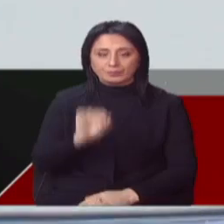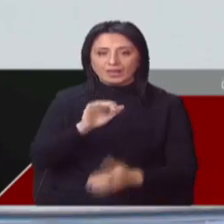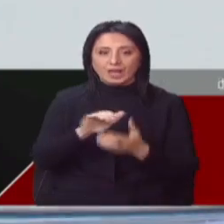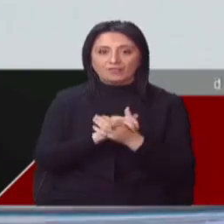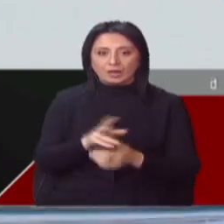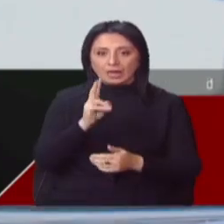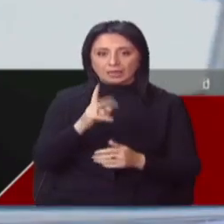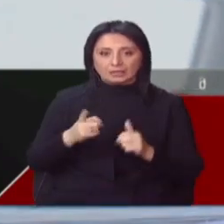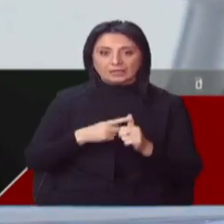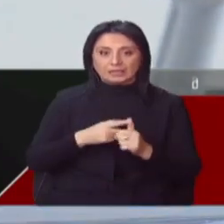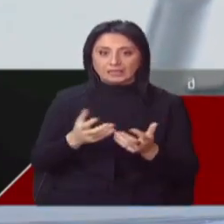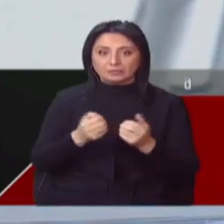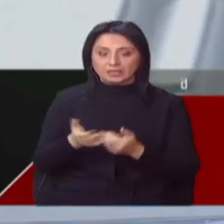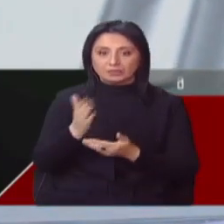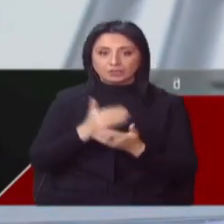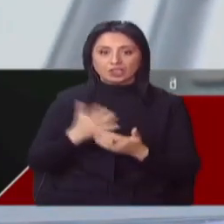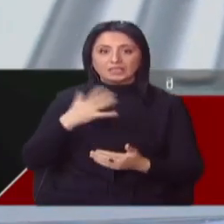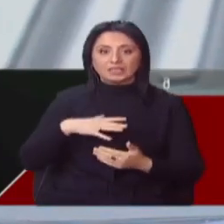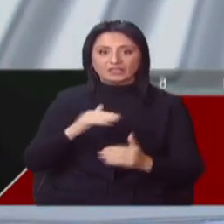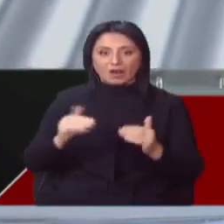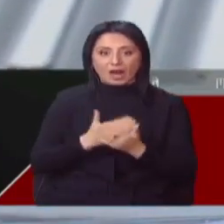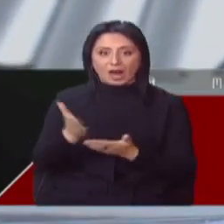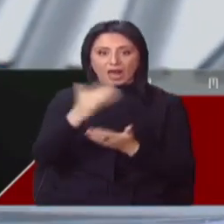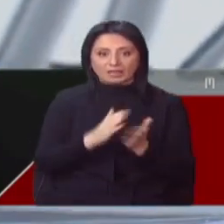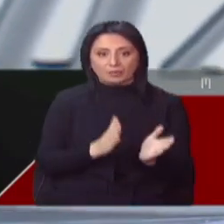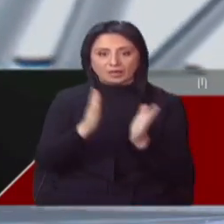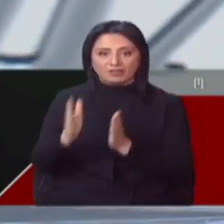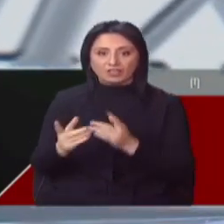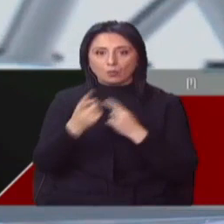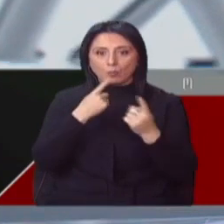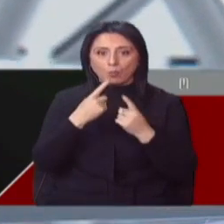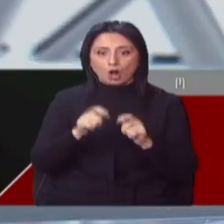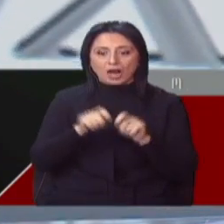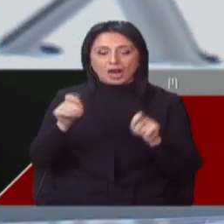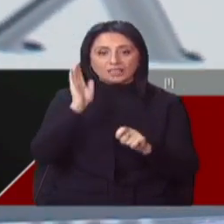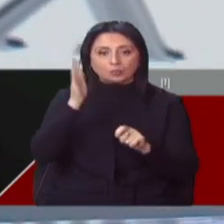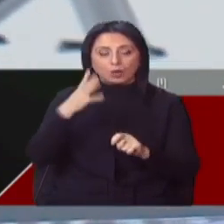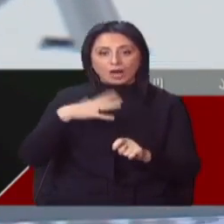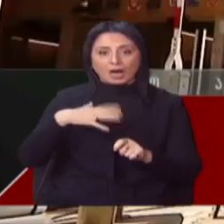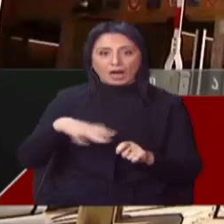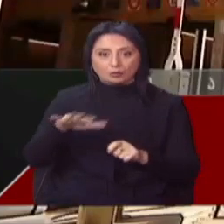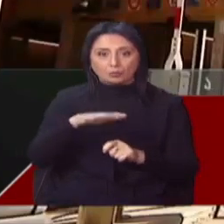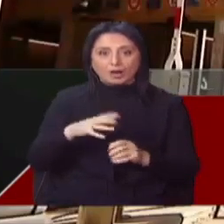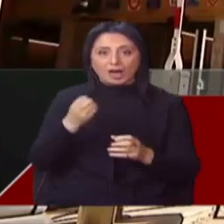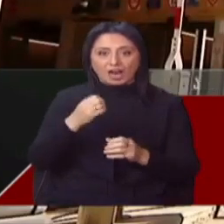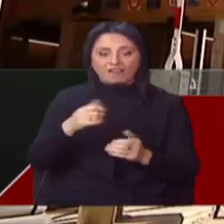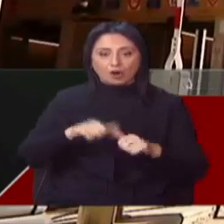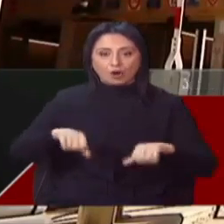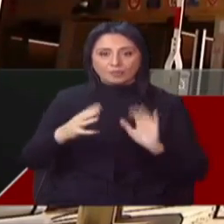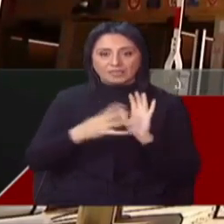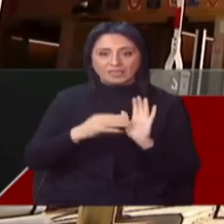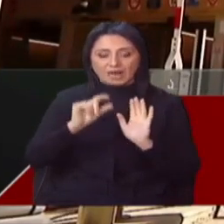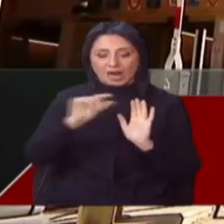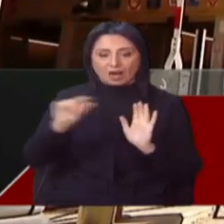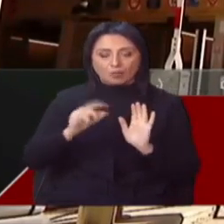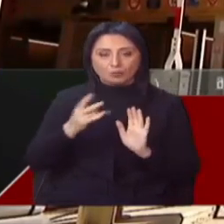Ევროკავშირი კანდიდატის სტატუსის მიღების შემდეგ საქართველო ახალ ეტაპზე გადავიდა. Მოლაპარაკების გასახსნელად ქართულმა მხარემ დამატებით ევროკომისიის ცხრა